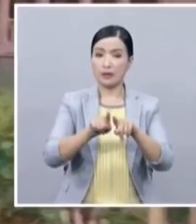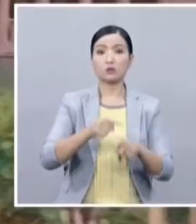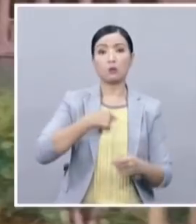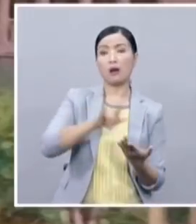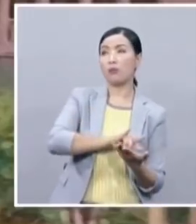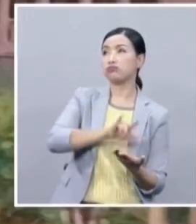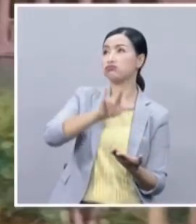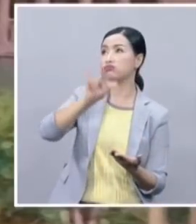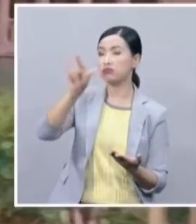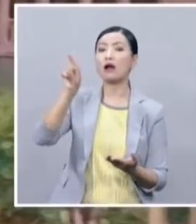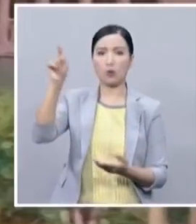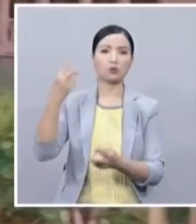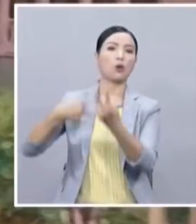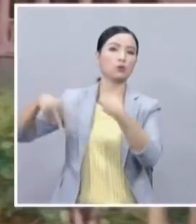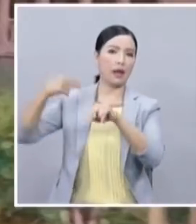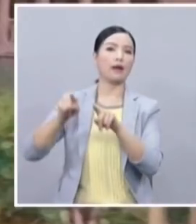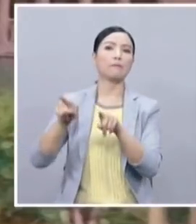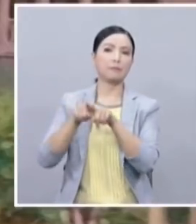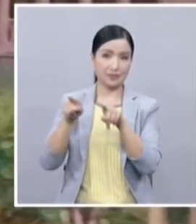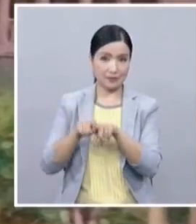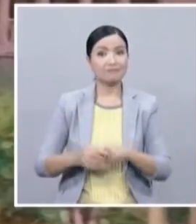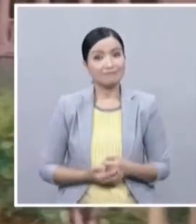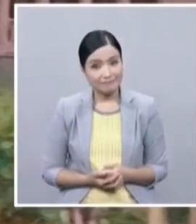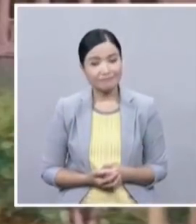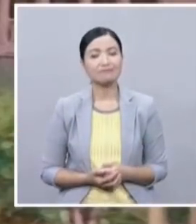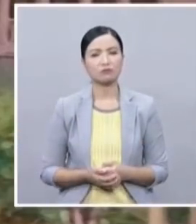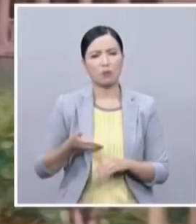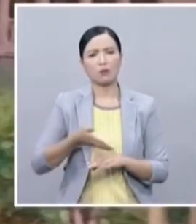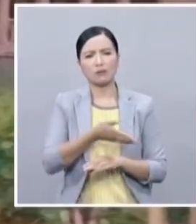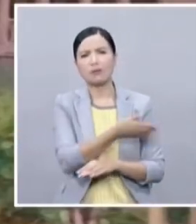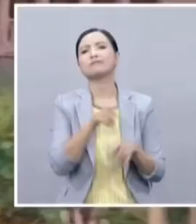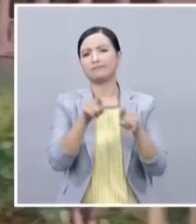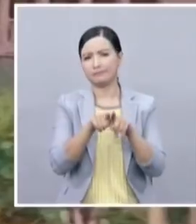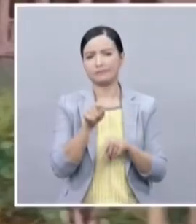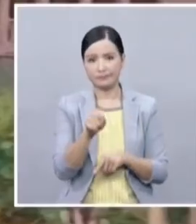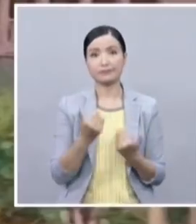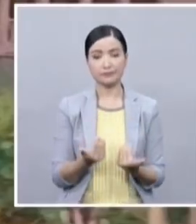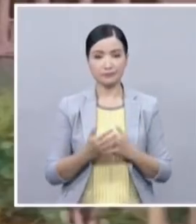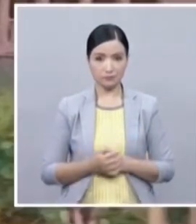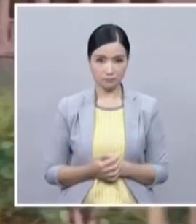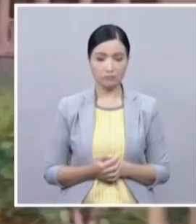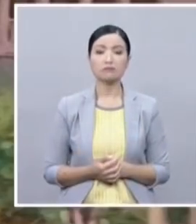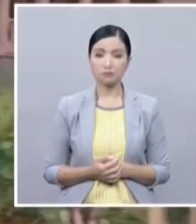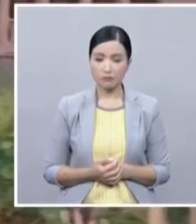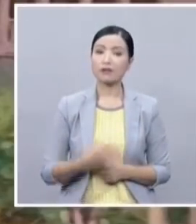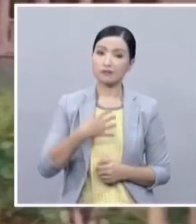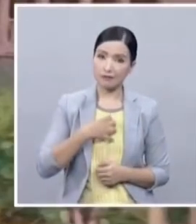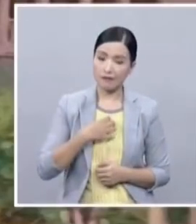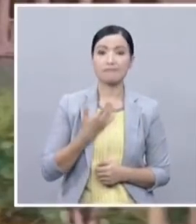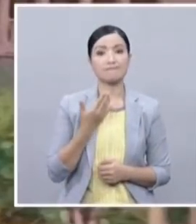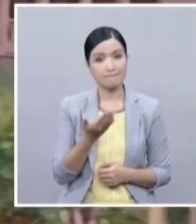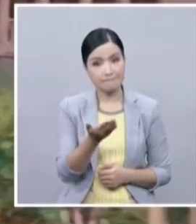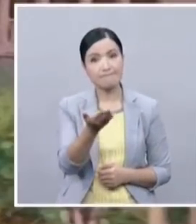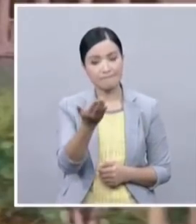ต้องดูแลเหมือนที่เราดูแลคนของเขานะครับตลอดเวลาที่ผ่านมาก็เป็นอย่างนี้นะครับเพราะนั้นเราก็อยากจะให้เอ